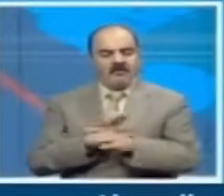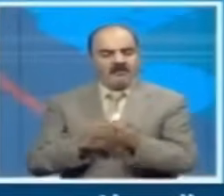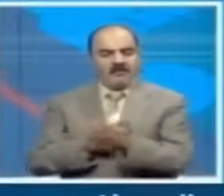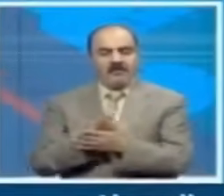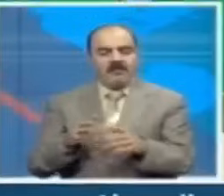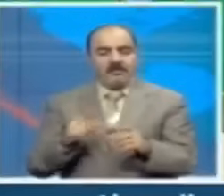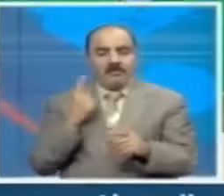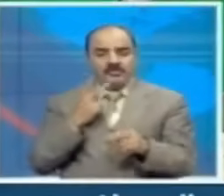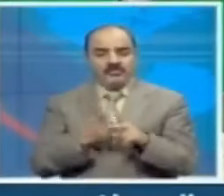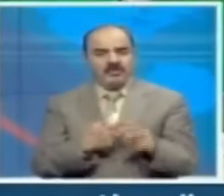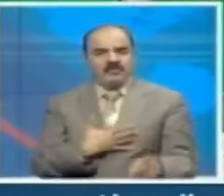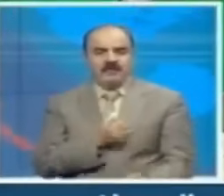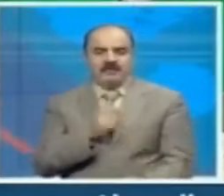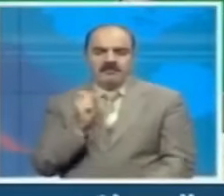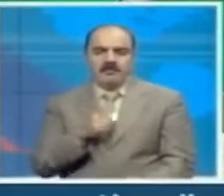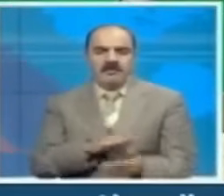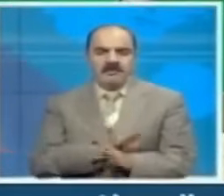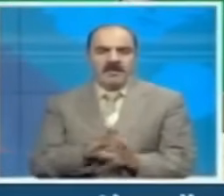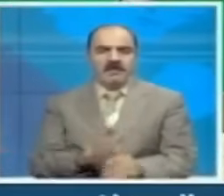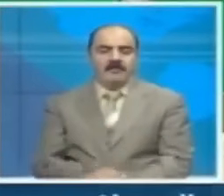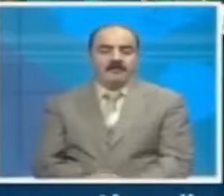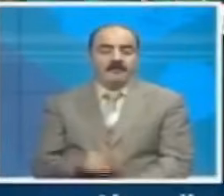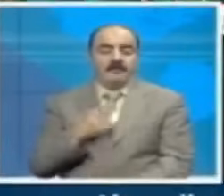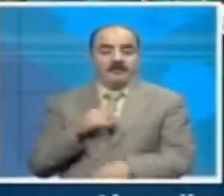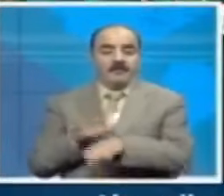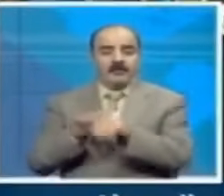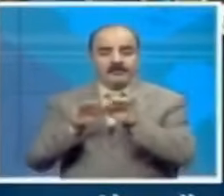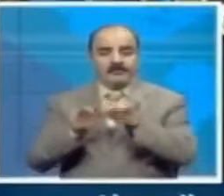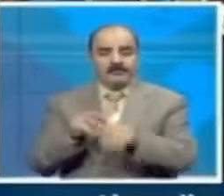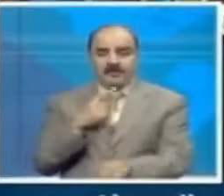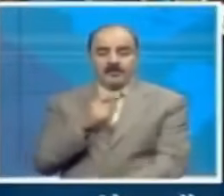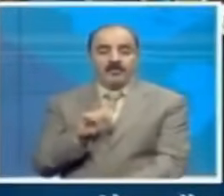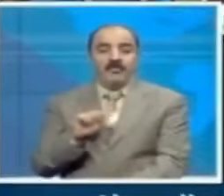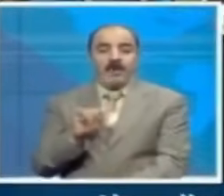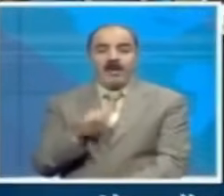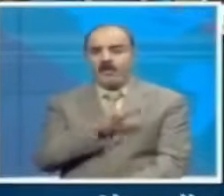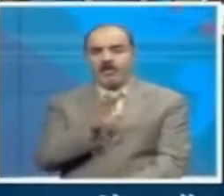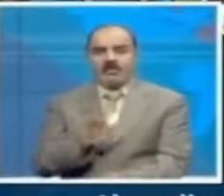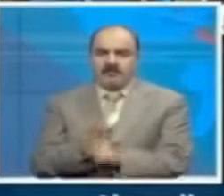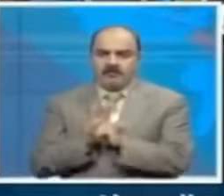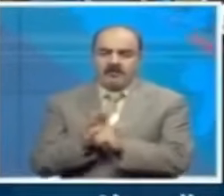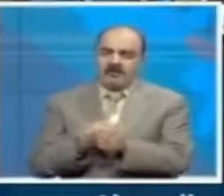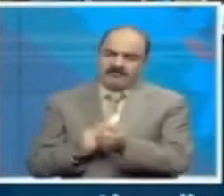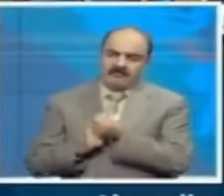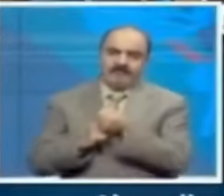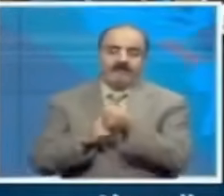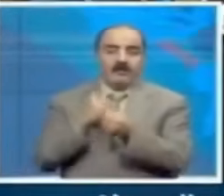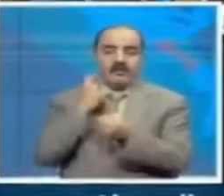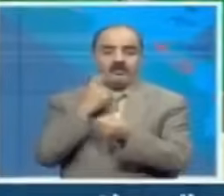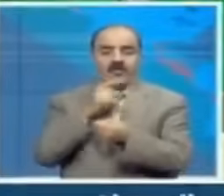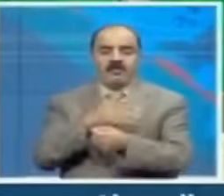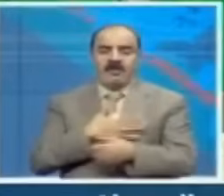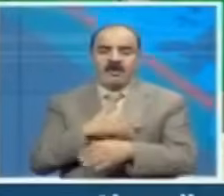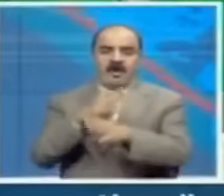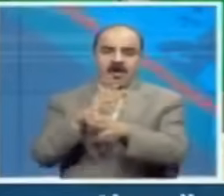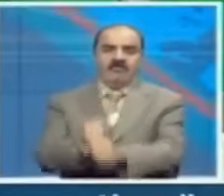الشعب السوداني بشكل فوري. شدد العسومي في بيان له على دعم البرلمان العربي ومساندته للسودان